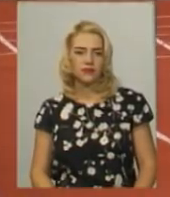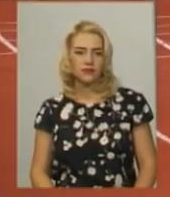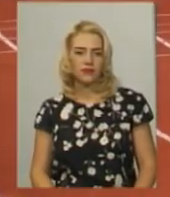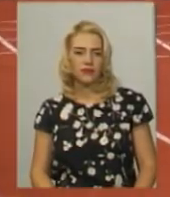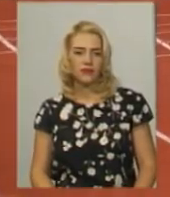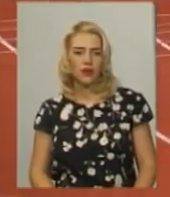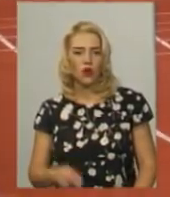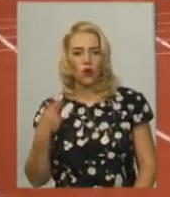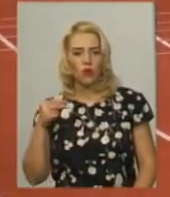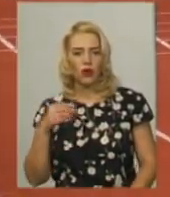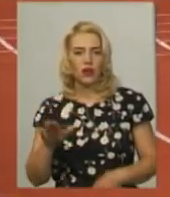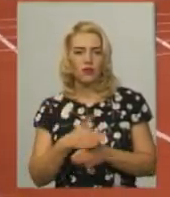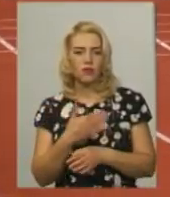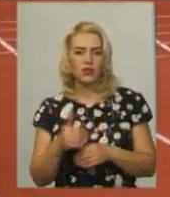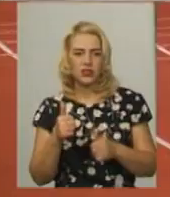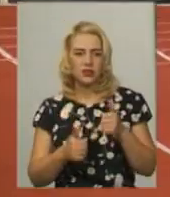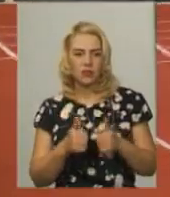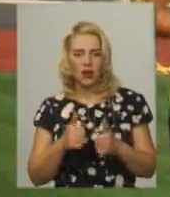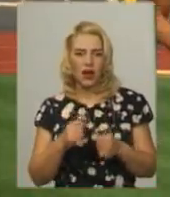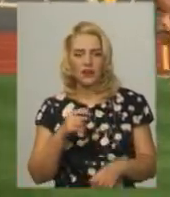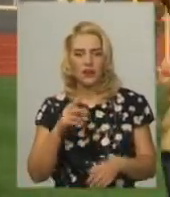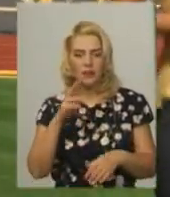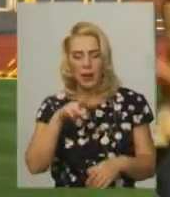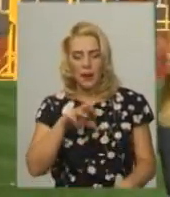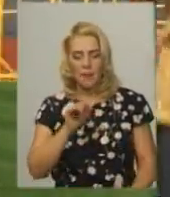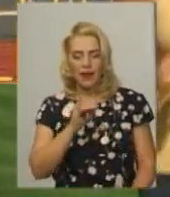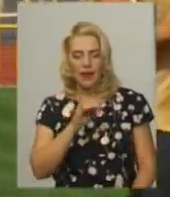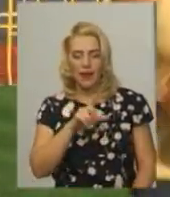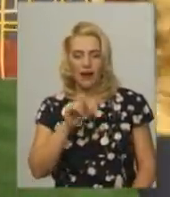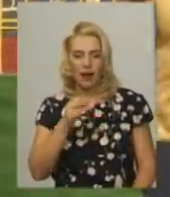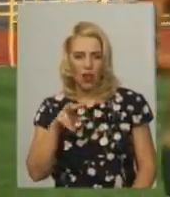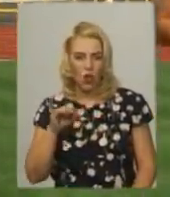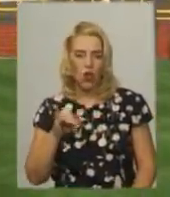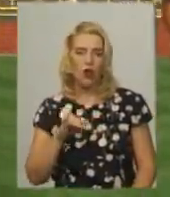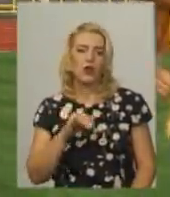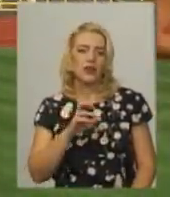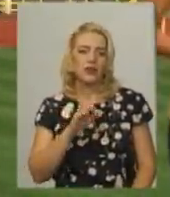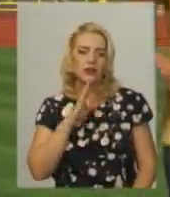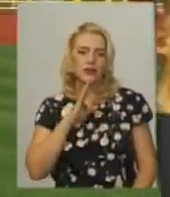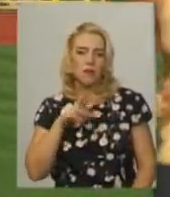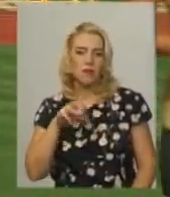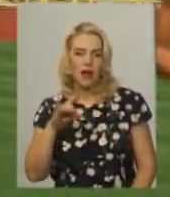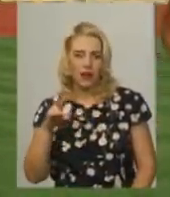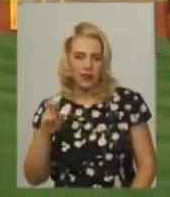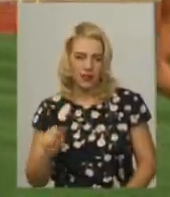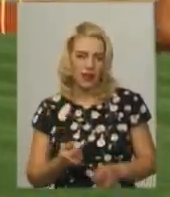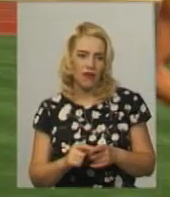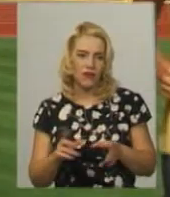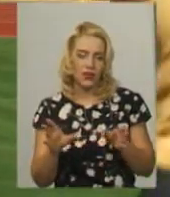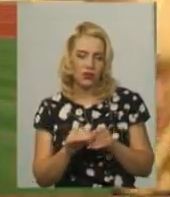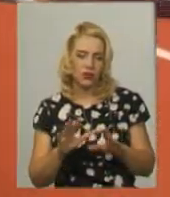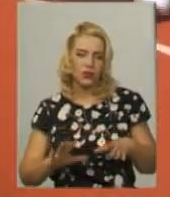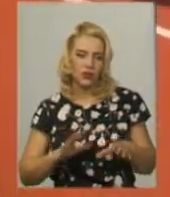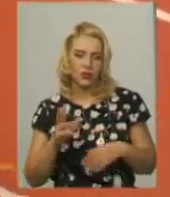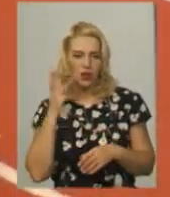У перерві між змаганнями Михайло Романчук зі своєю дружиною Мариною Бех-Романчук разом тренуються на стадіоні Поділля у Хмельницькому. Михайло розповідає,